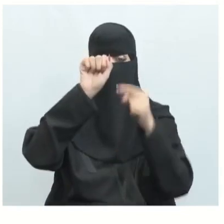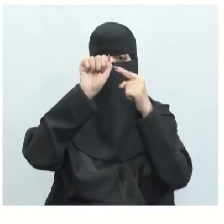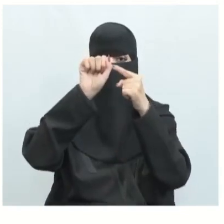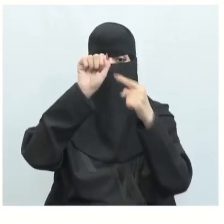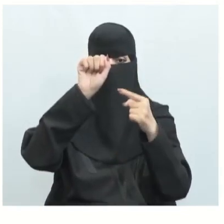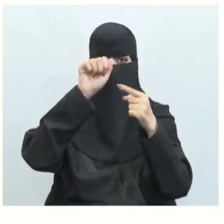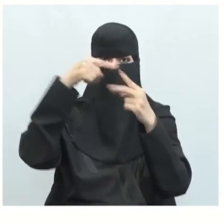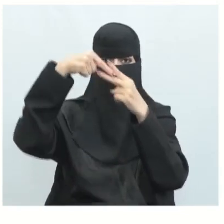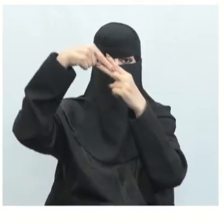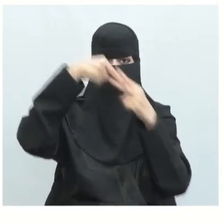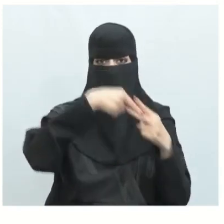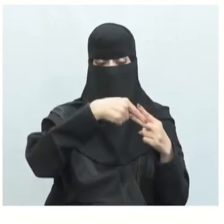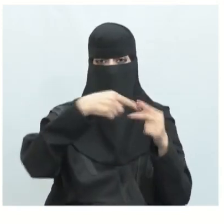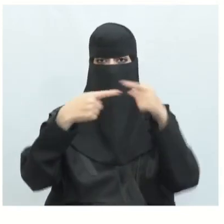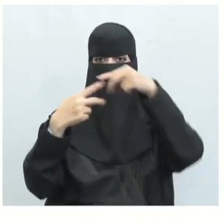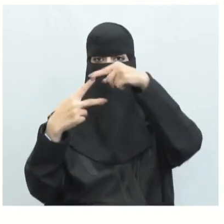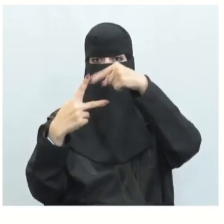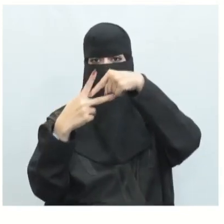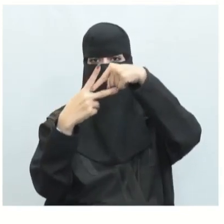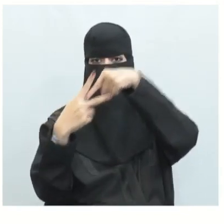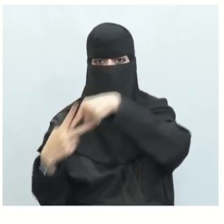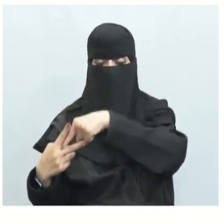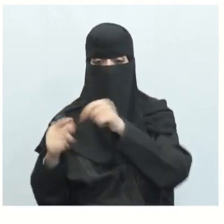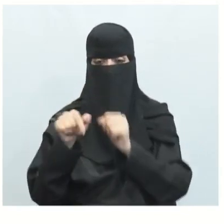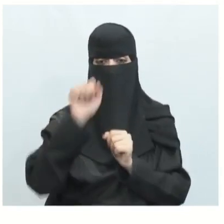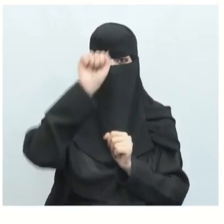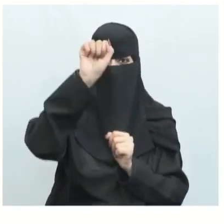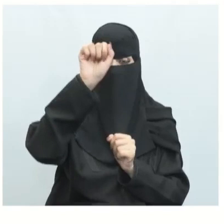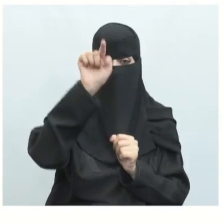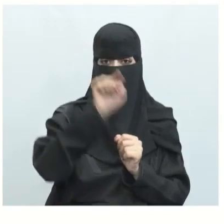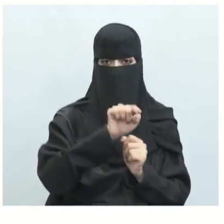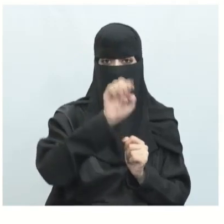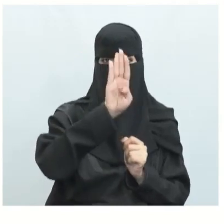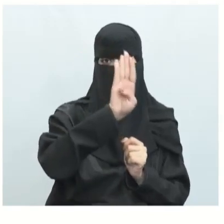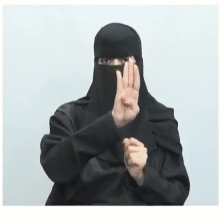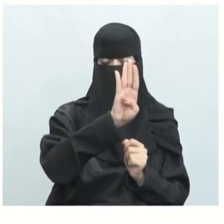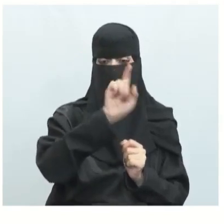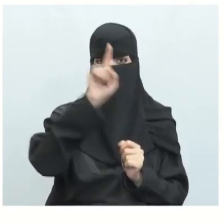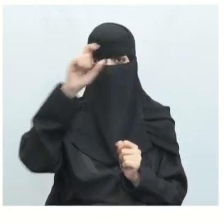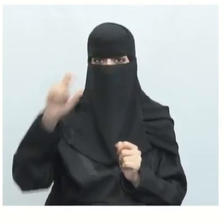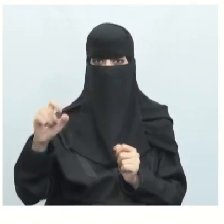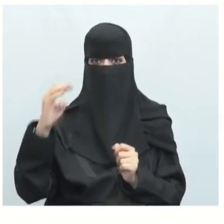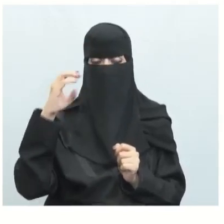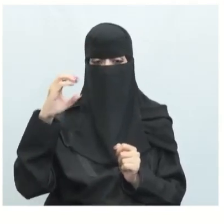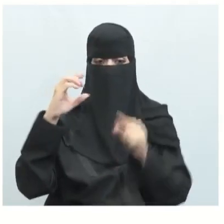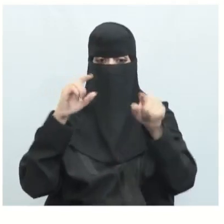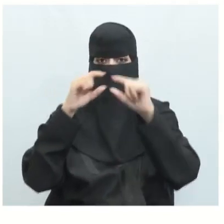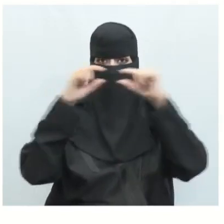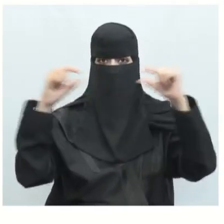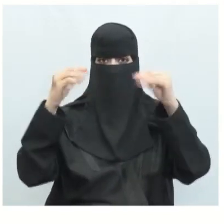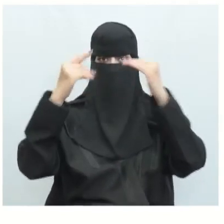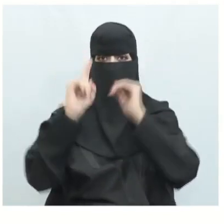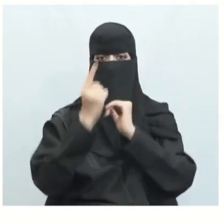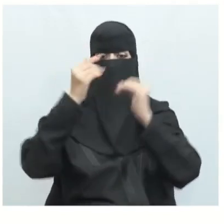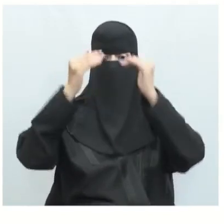وسي نلاحظ الى ي وسي هذا السطر الاول هذا السطر الاول ننتقل